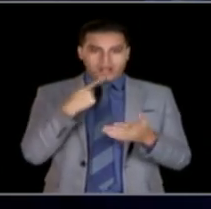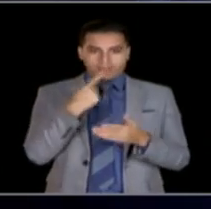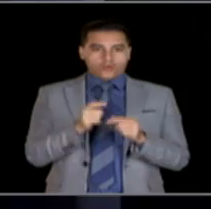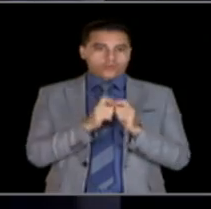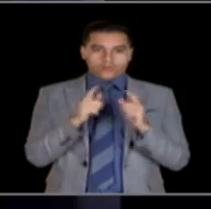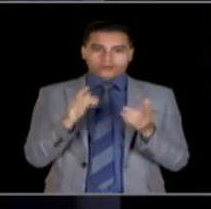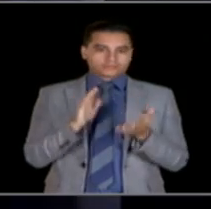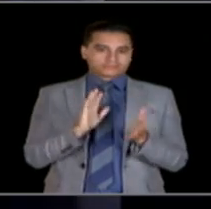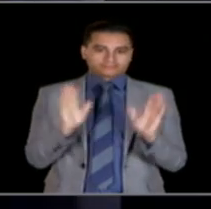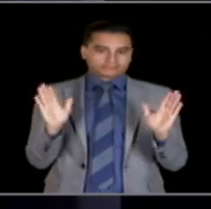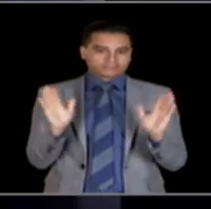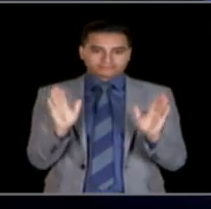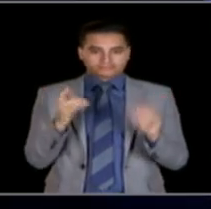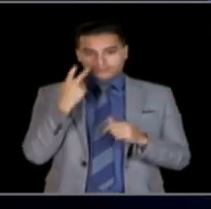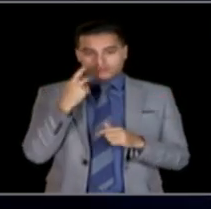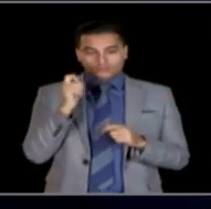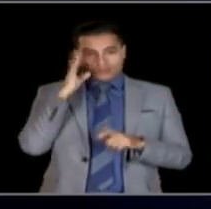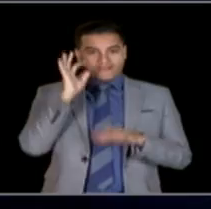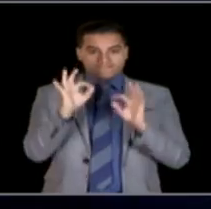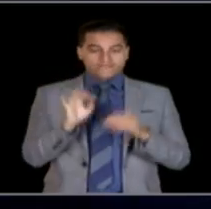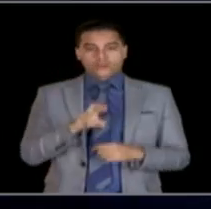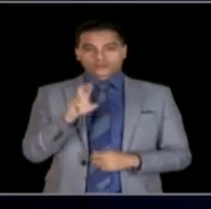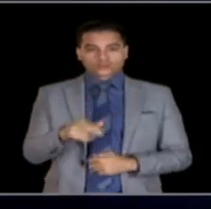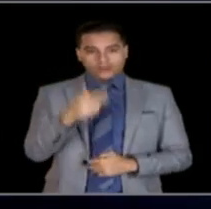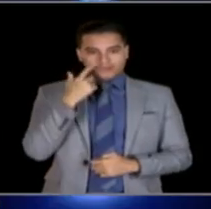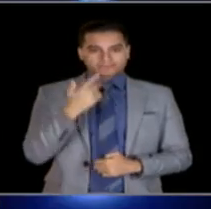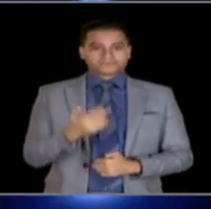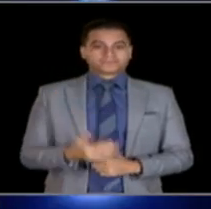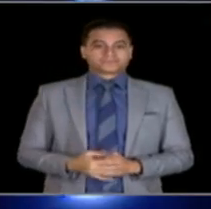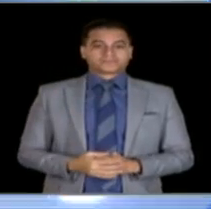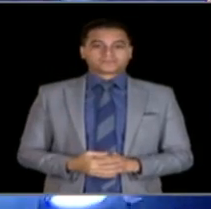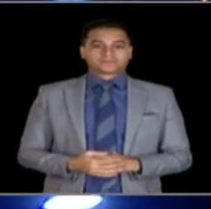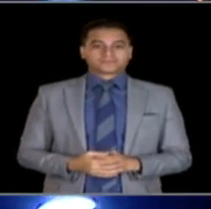على طول. سرعة البديهة، والسؤال هو